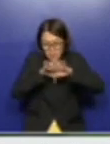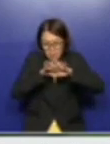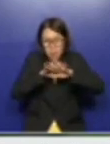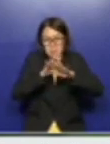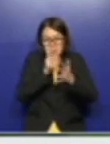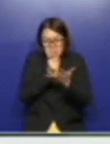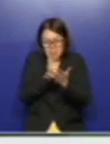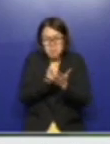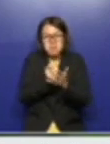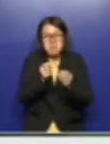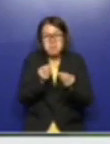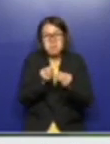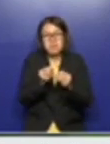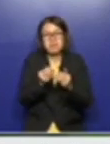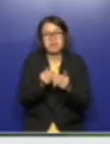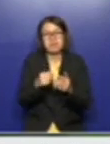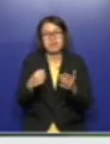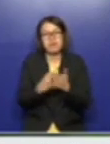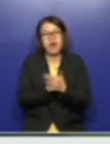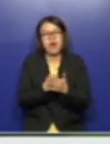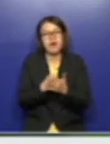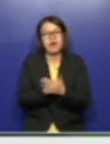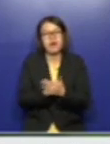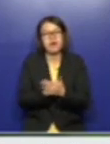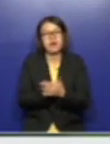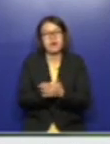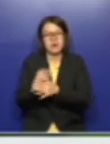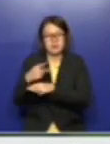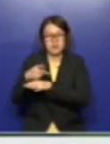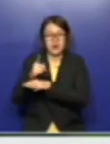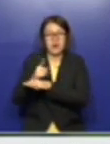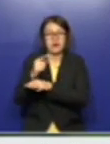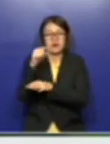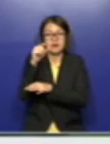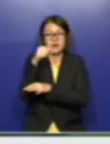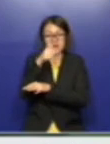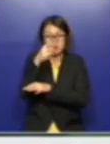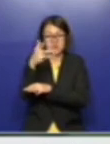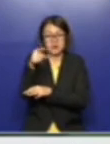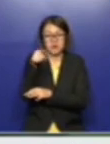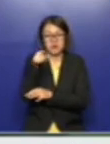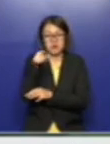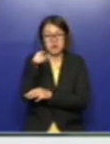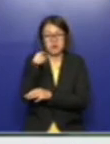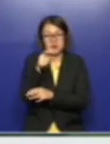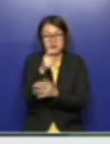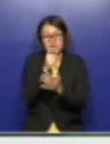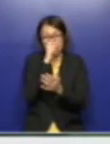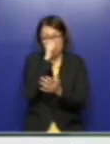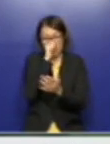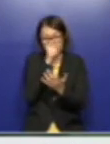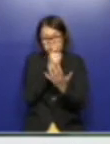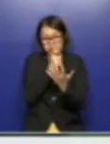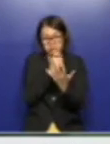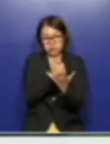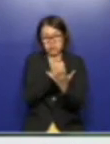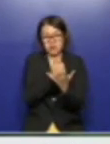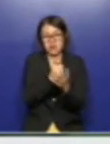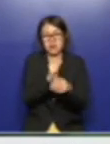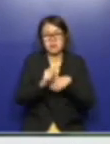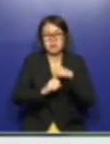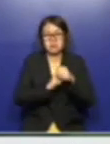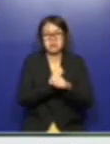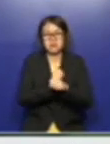น่าเสียดายนะครับท่านประธานครับท่านประธานไทย PBS ครับเนี่ยส่องเข้าไปปุ๊บผลงานดีเด่นประจำปี